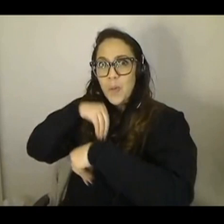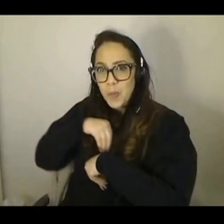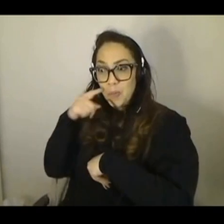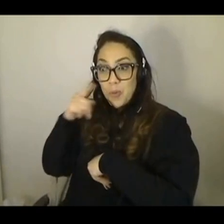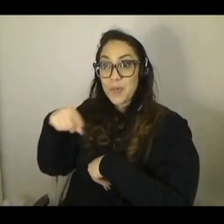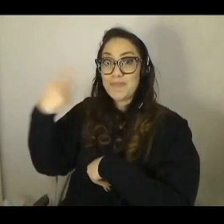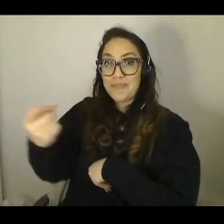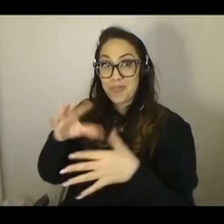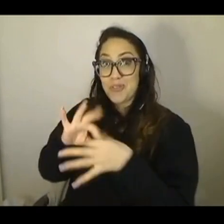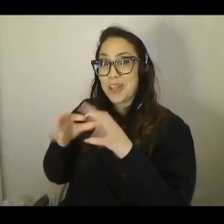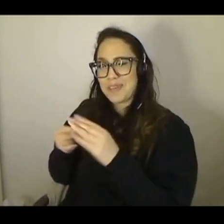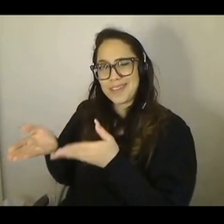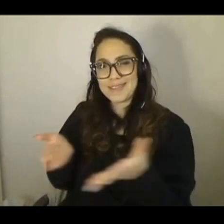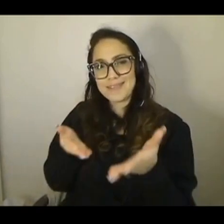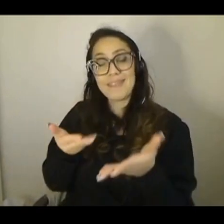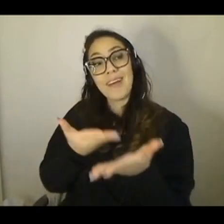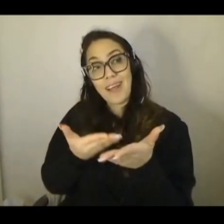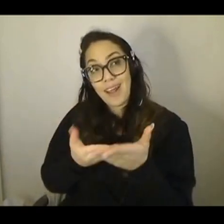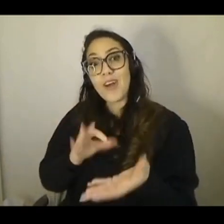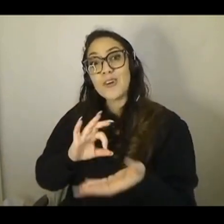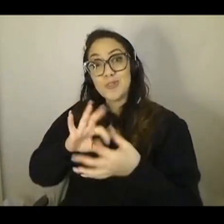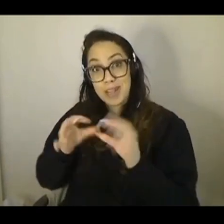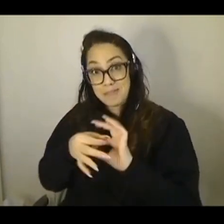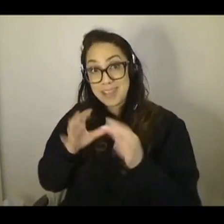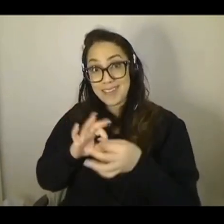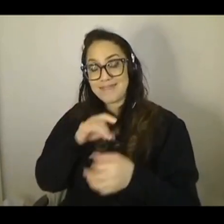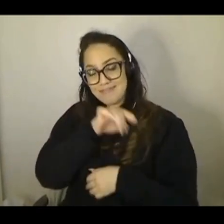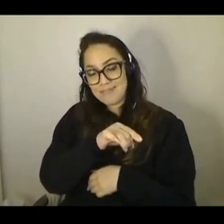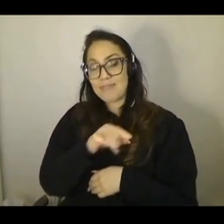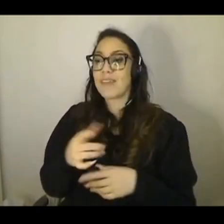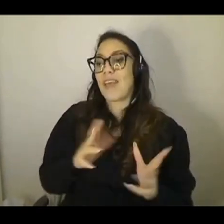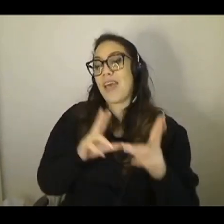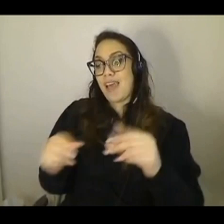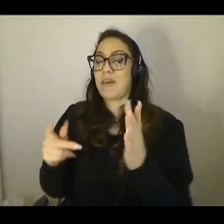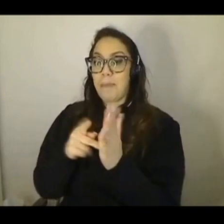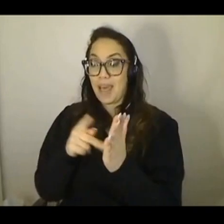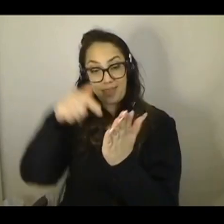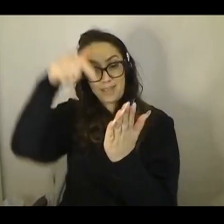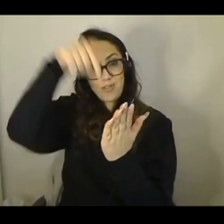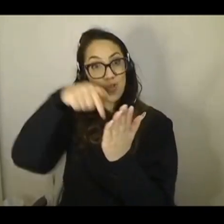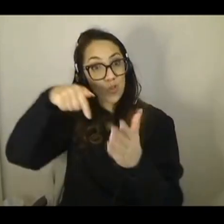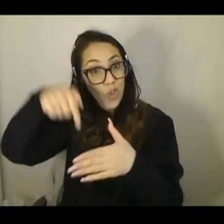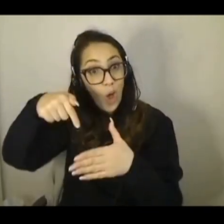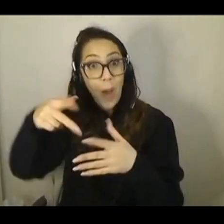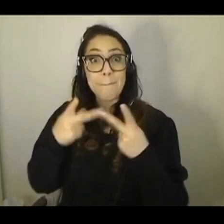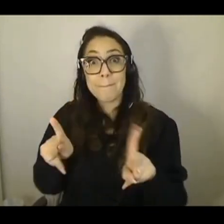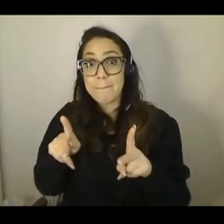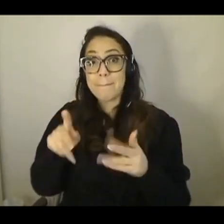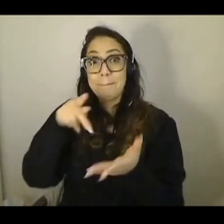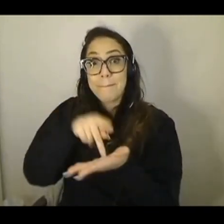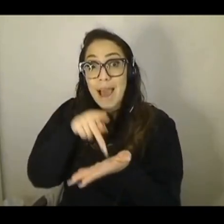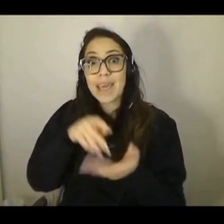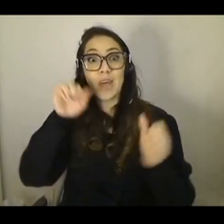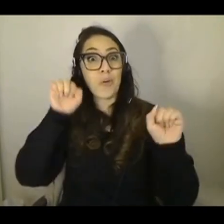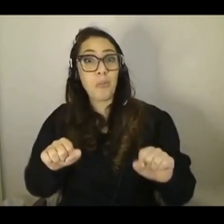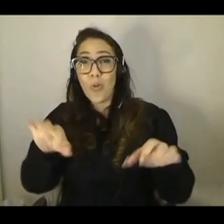en disant à leurs clients, voilà, vous avez une application, vous allez rentrer à Paris, vous allez pouvoir trouver tout ce que vous avez besoin dans la capitale ou aux alentours, ou alors à Marseille, ou